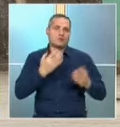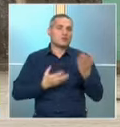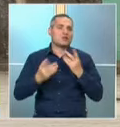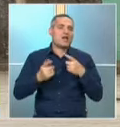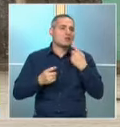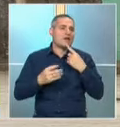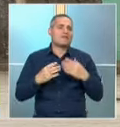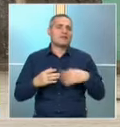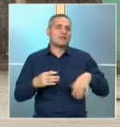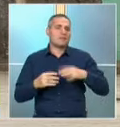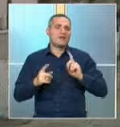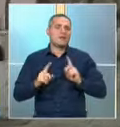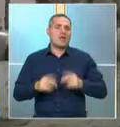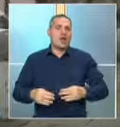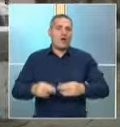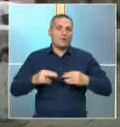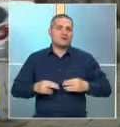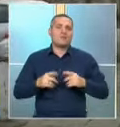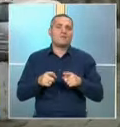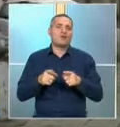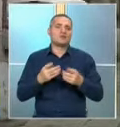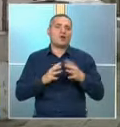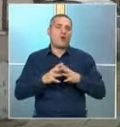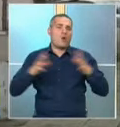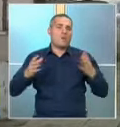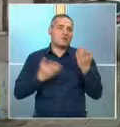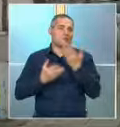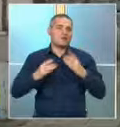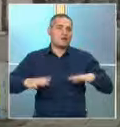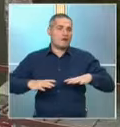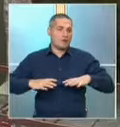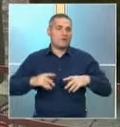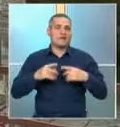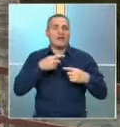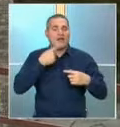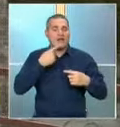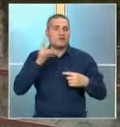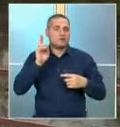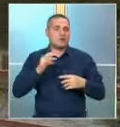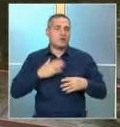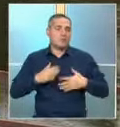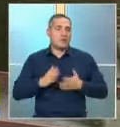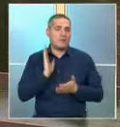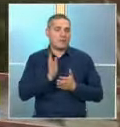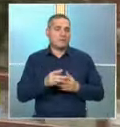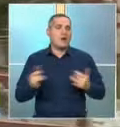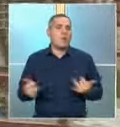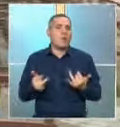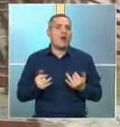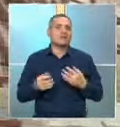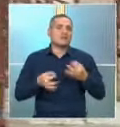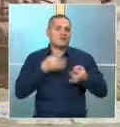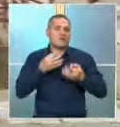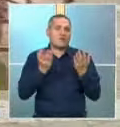наричат местните, по нищо не отстъпва на тази в големите училища в градовете, твърдят учители. Дори има и предимства. По-лесна адаптация